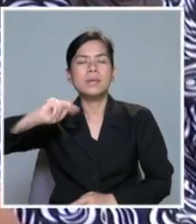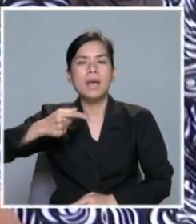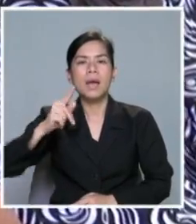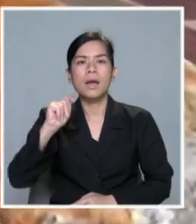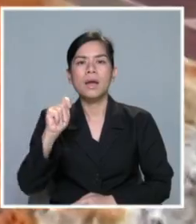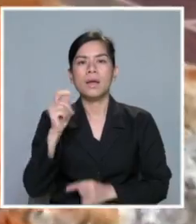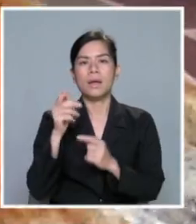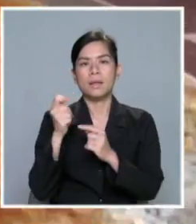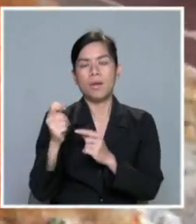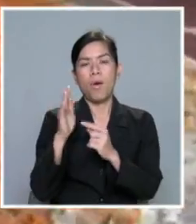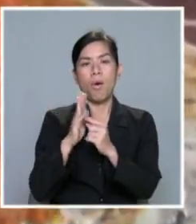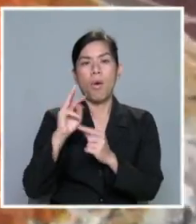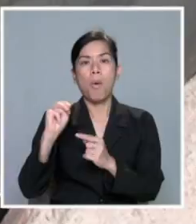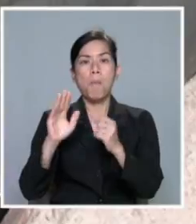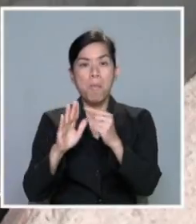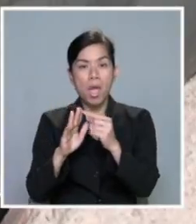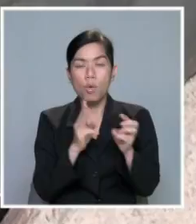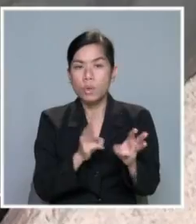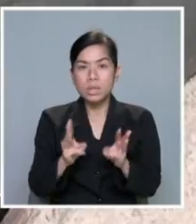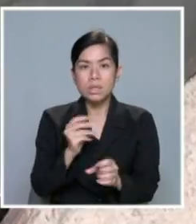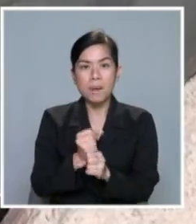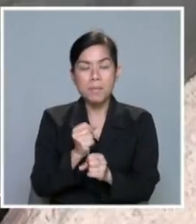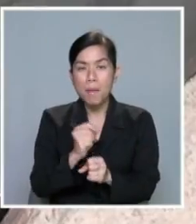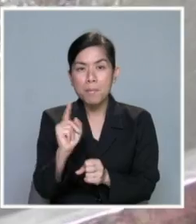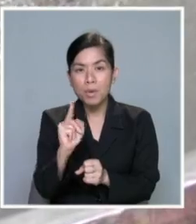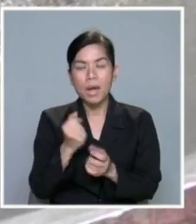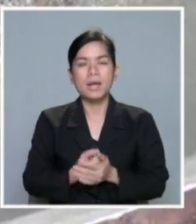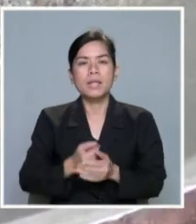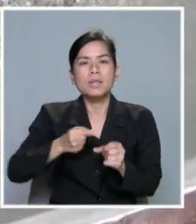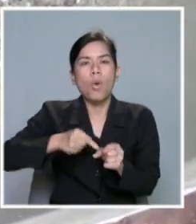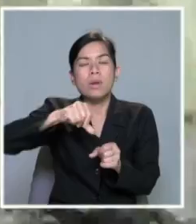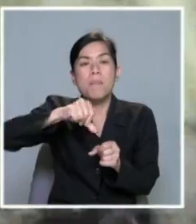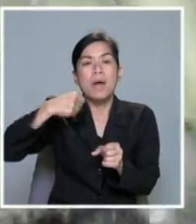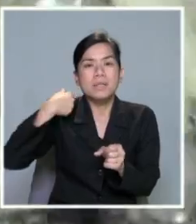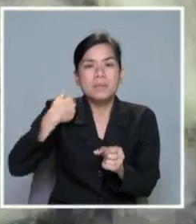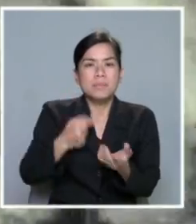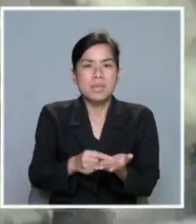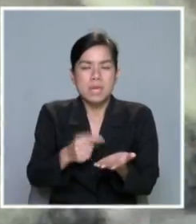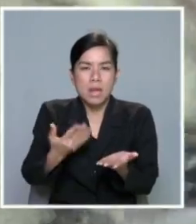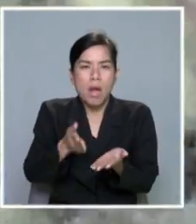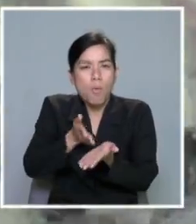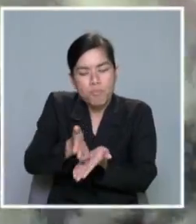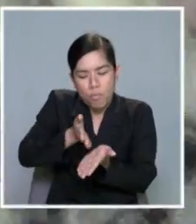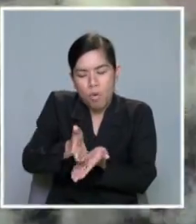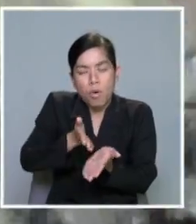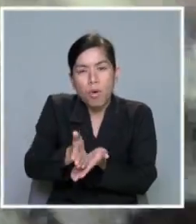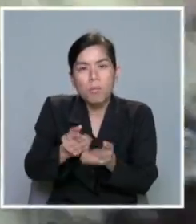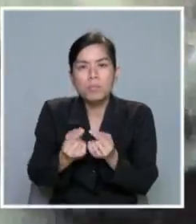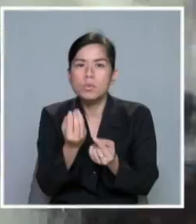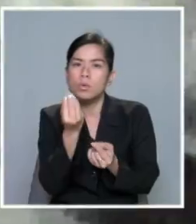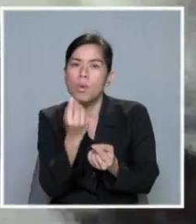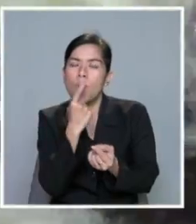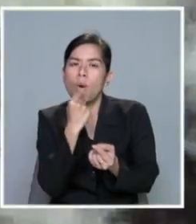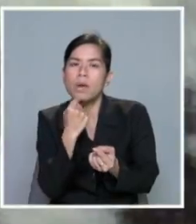ใต้ขั้นตอนวิธีการทำเริ่มจากตั้มน้ำมันให้ร้อนแล้วค่อยๆนำหอมกระเทียมที่ซอยไว้ใส่พร้อมเม็ด